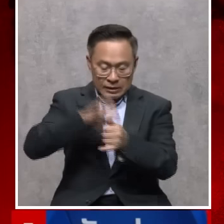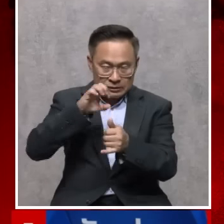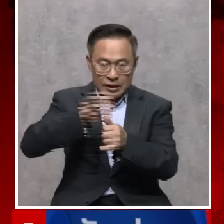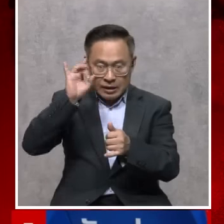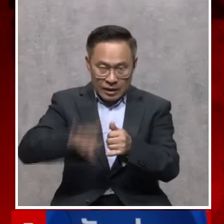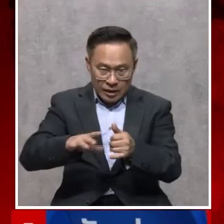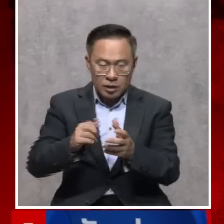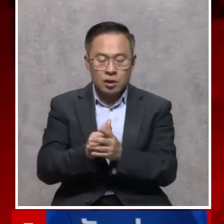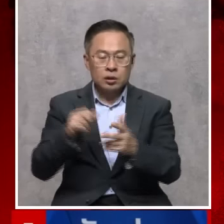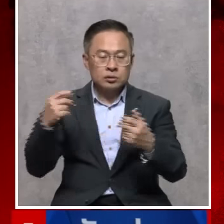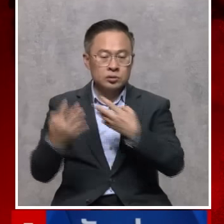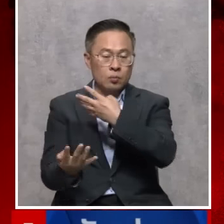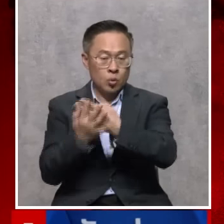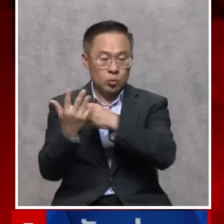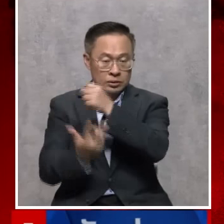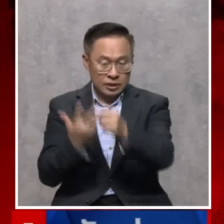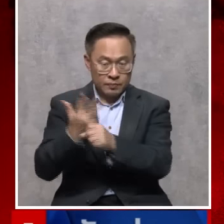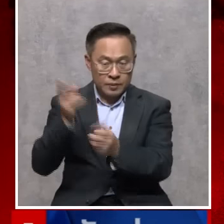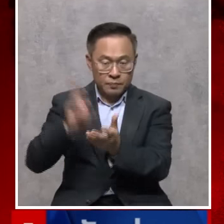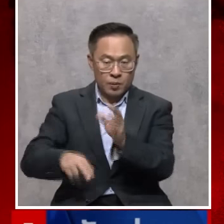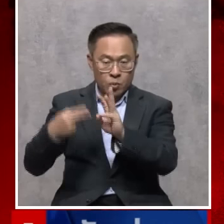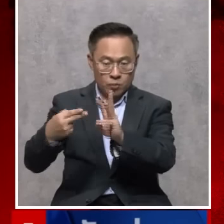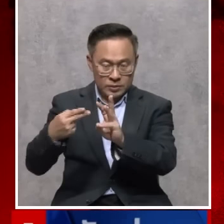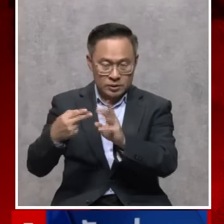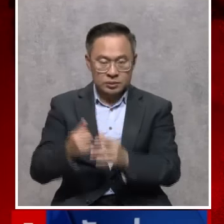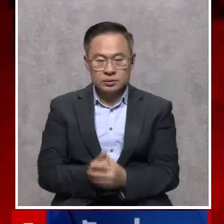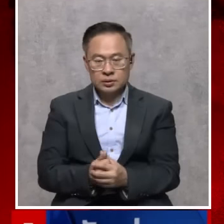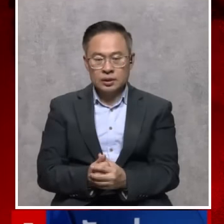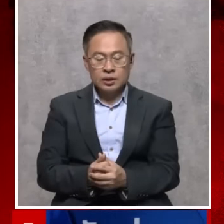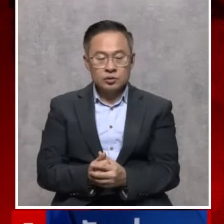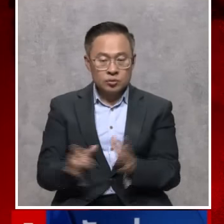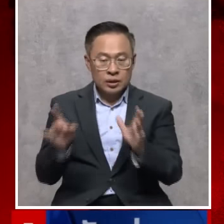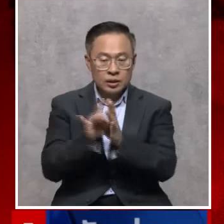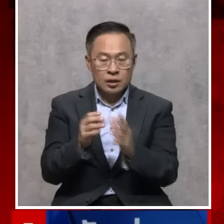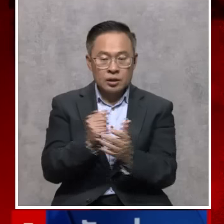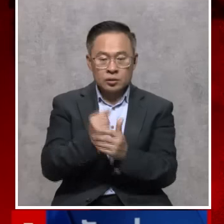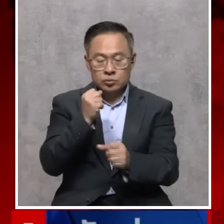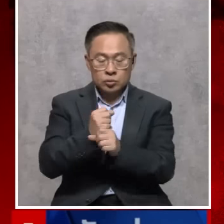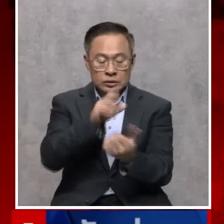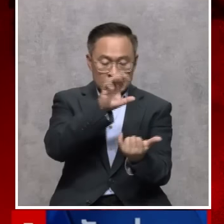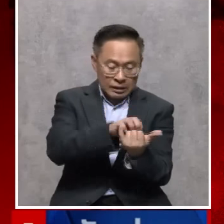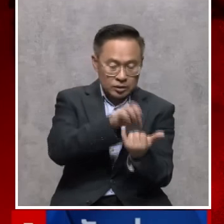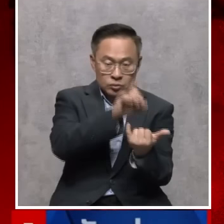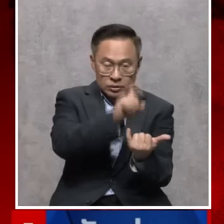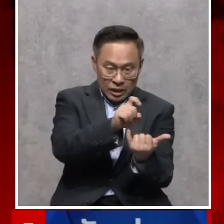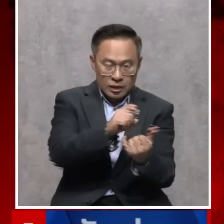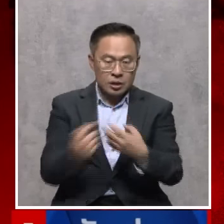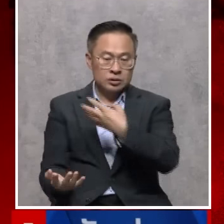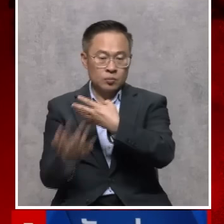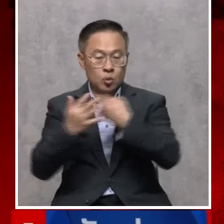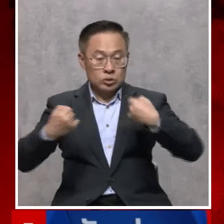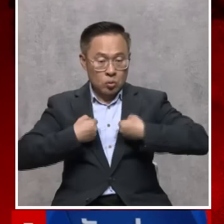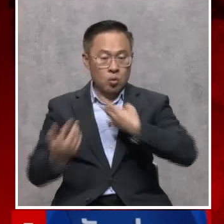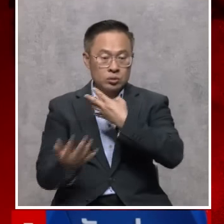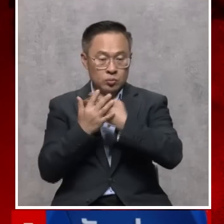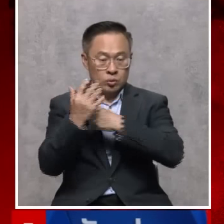คุกไม่เกิน3ปีปรับไม่เกิน 60,000 บาทหรือทั้งจำทั้งปรับสัตว์ที่เลี้ยงไปทำร้ายคนอื่นจนเสียชีวิตจำคุกไม่เกิน